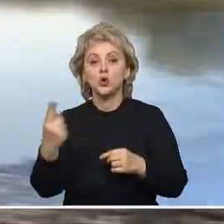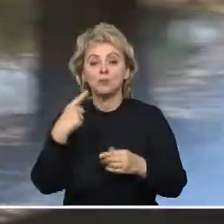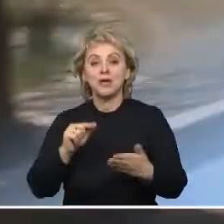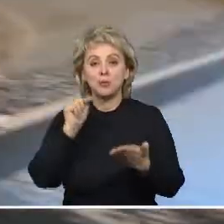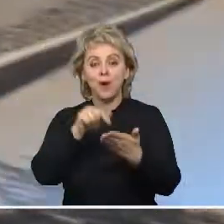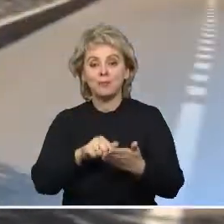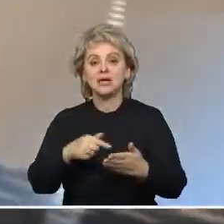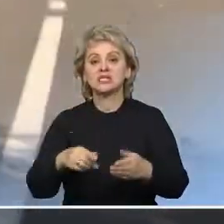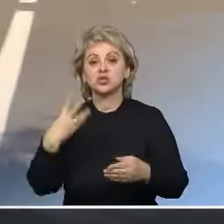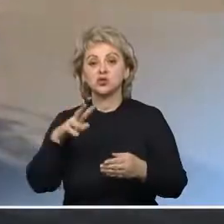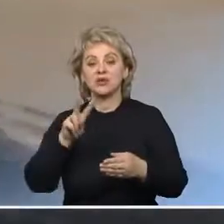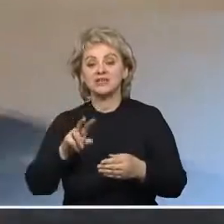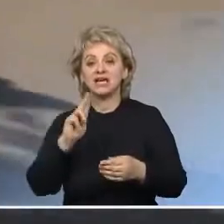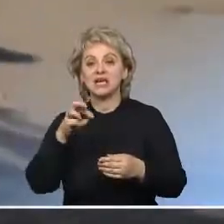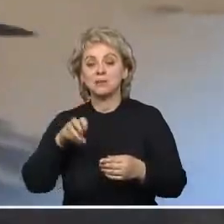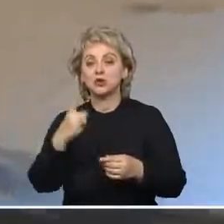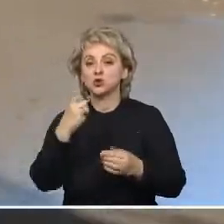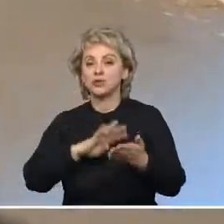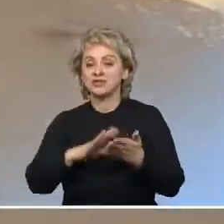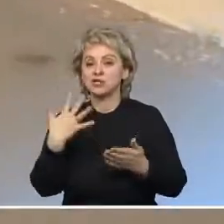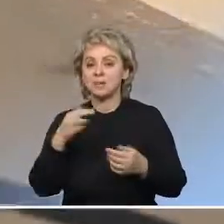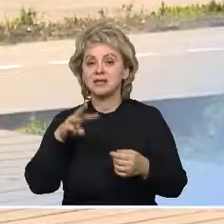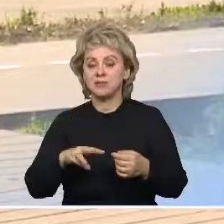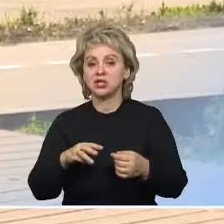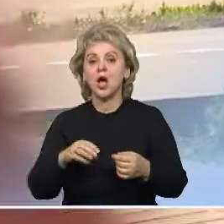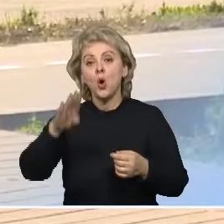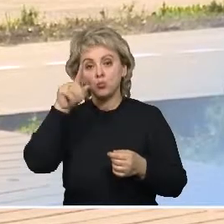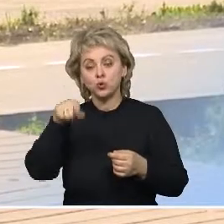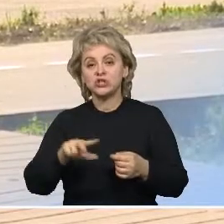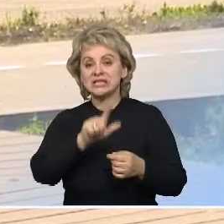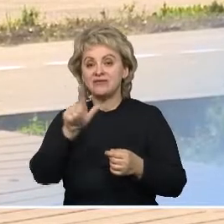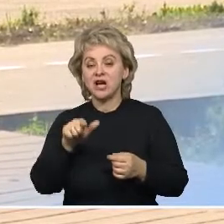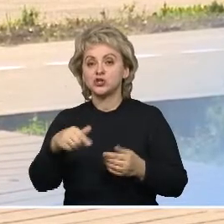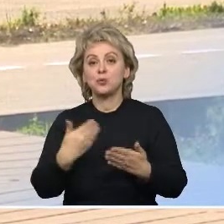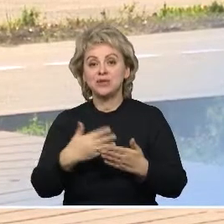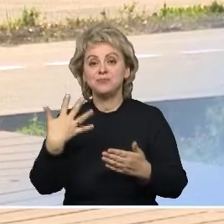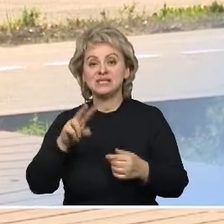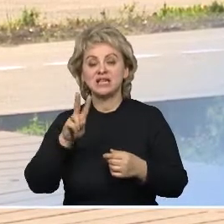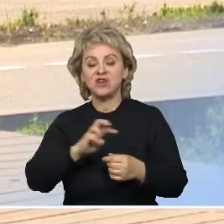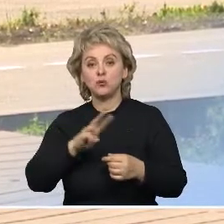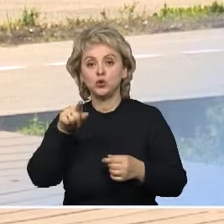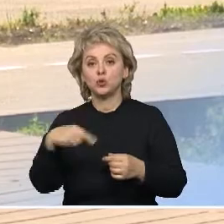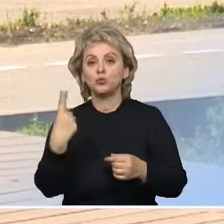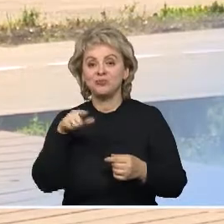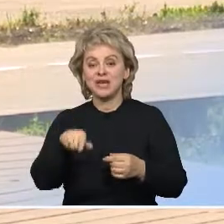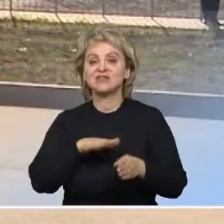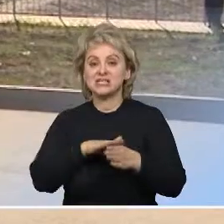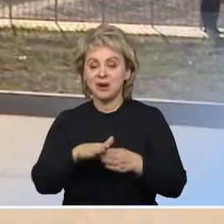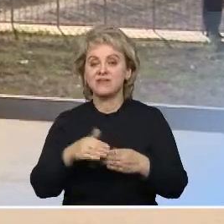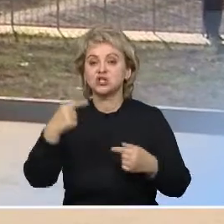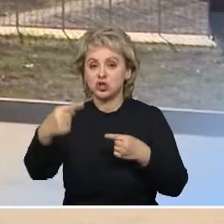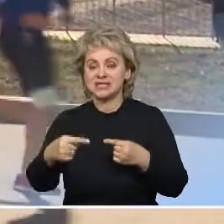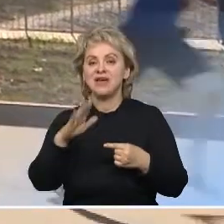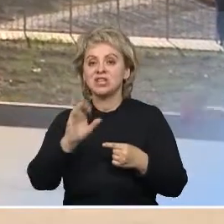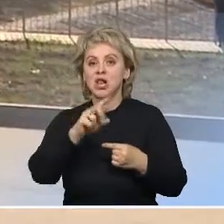преодолеть классические 42 километра 195 метров. А у мужчин за 2 часа и почти 52 минуты первым справился с